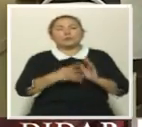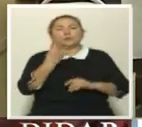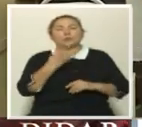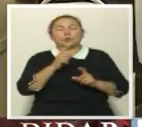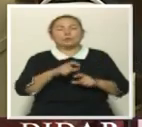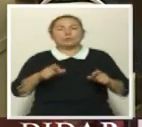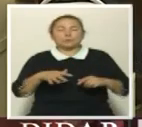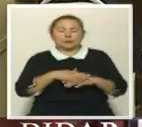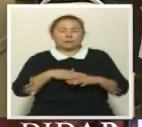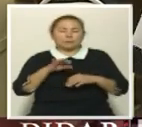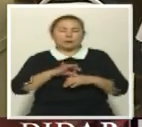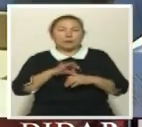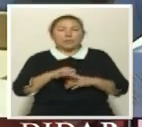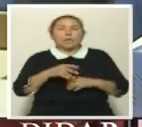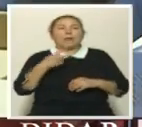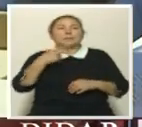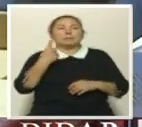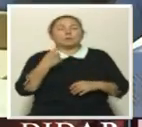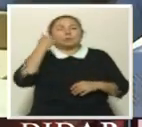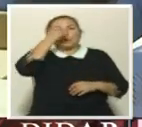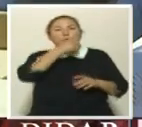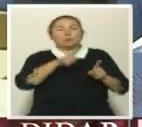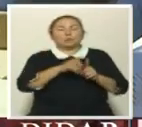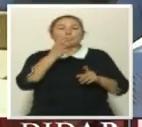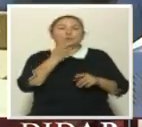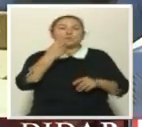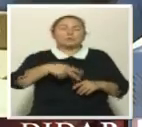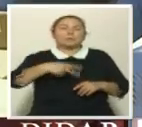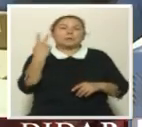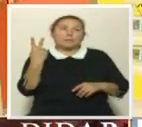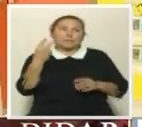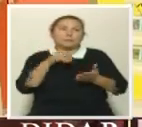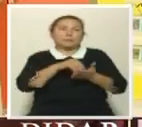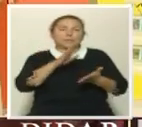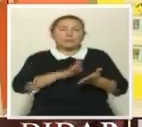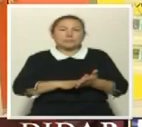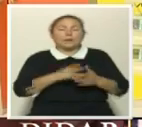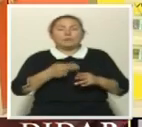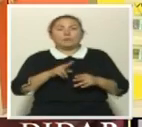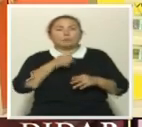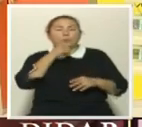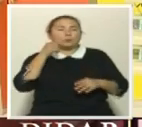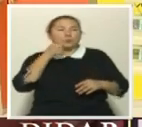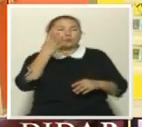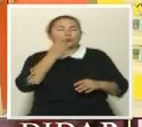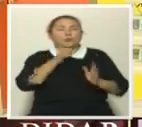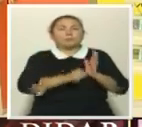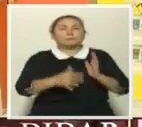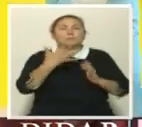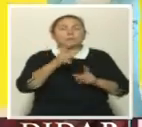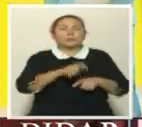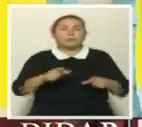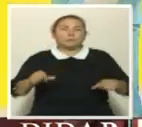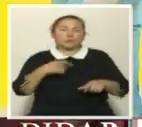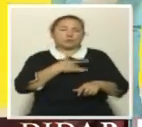Ал еліміз бойынша 2021 жылы мұндай 422 өлім тіркелсе, былтыр 11 айдың өзінде 465 адамның